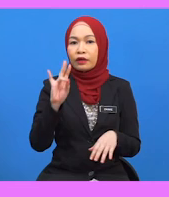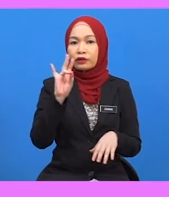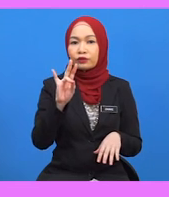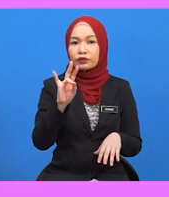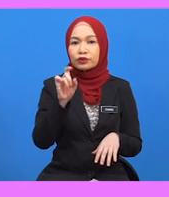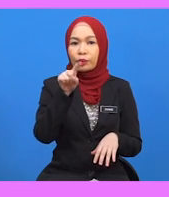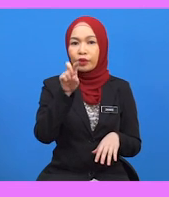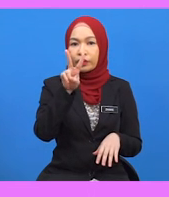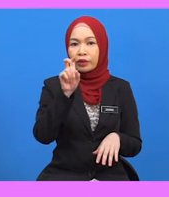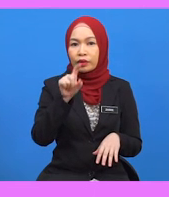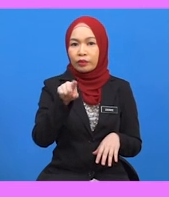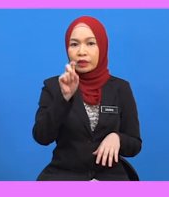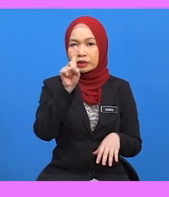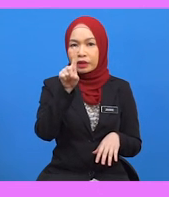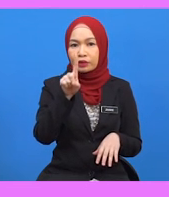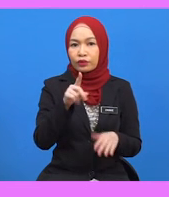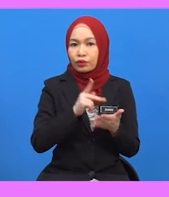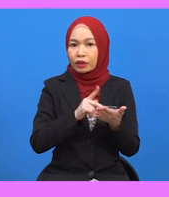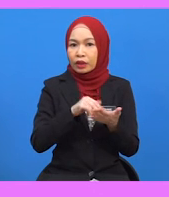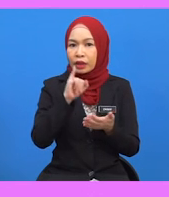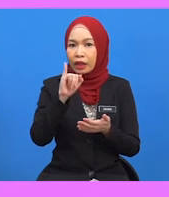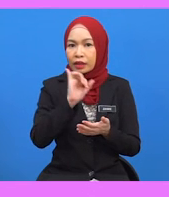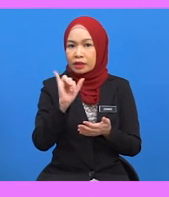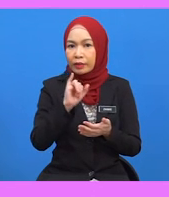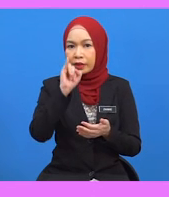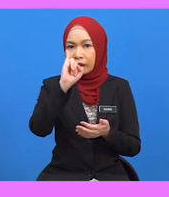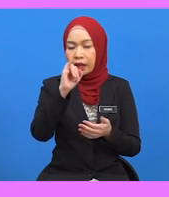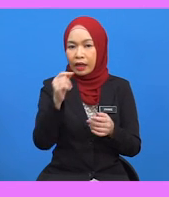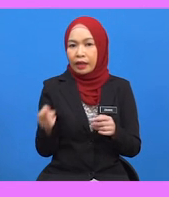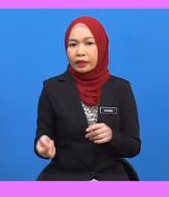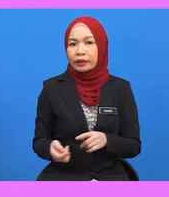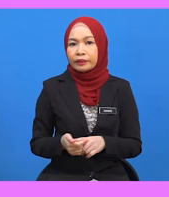7.2.1 kira I sama dengan I tambah 1.